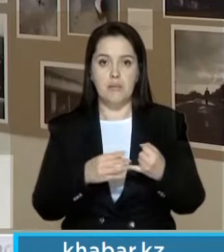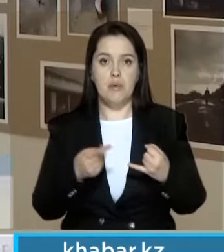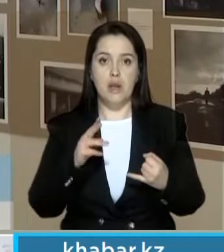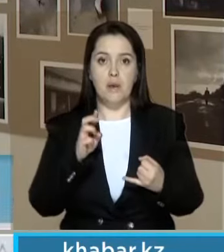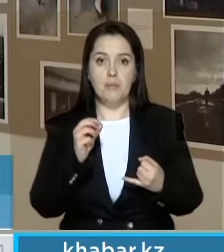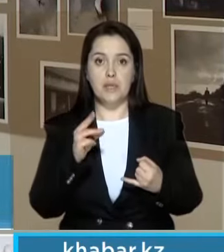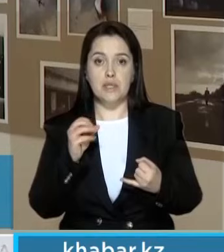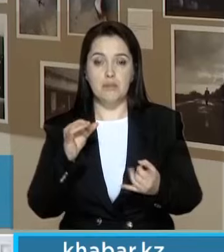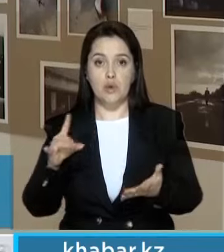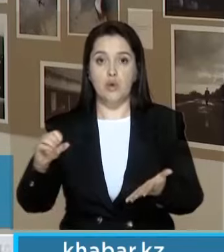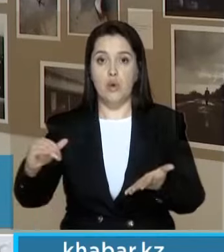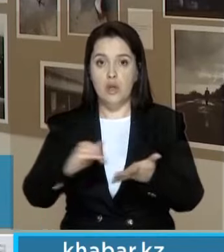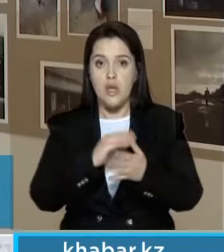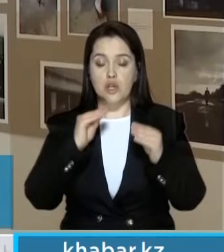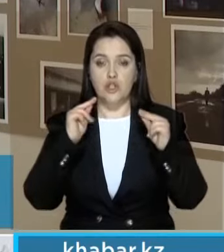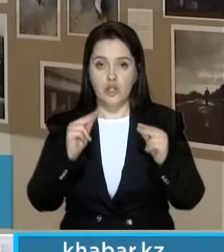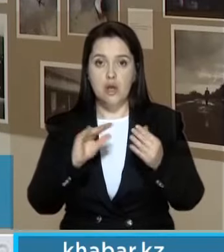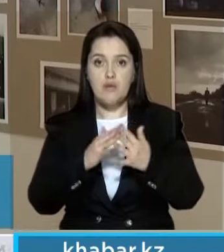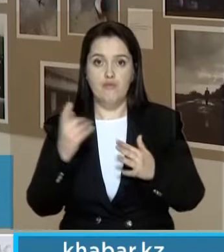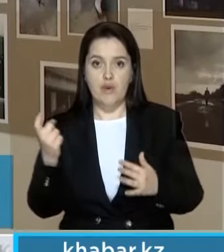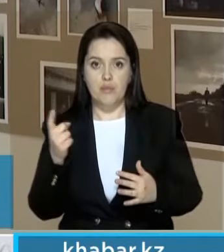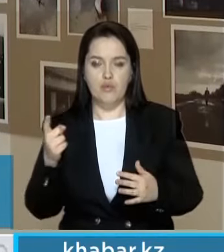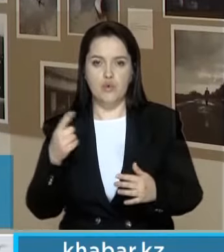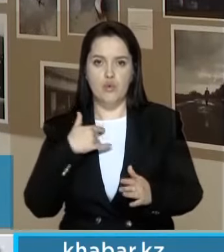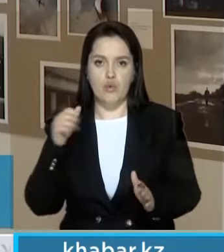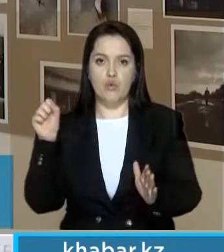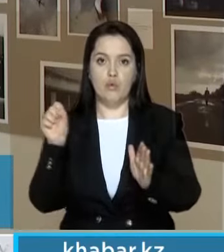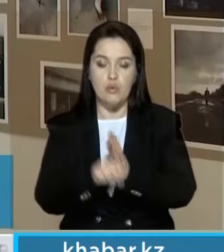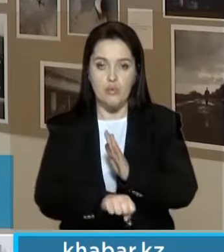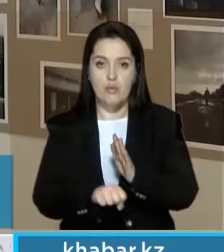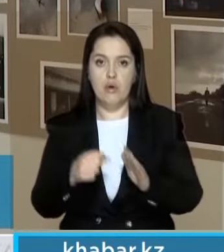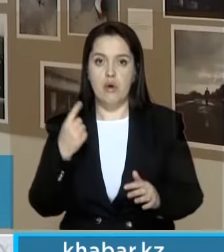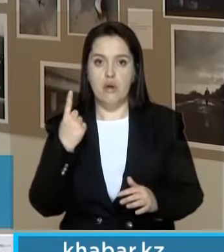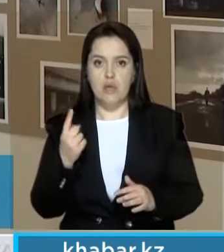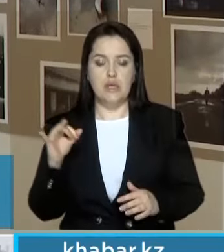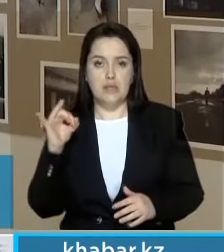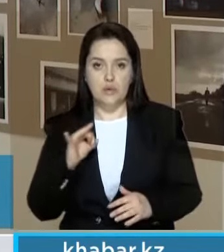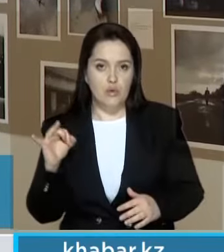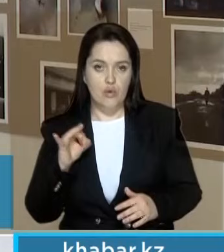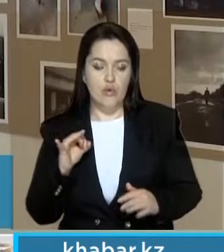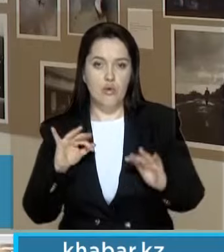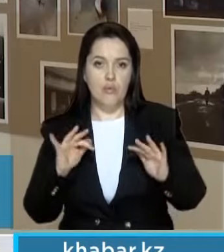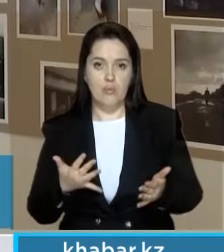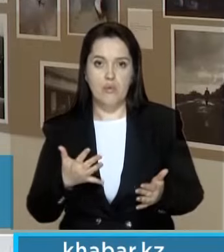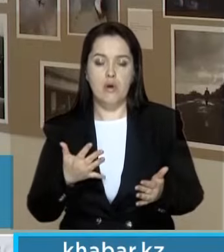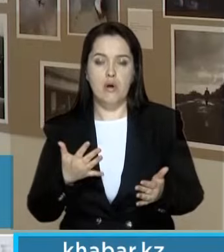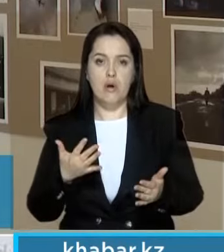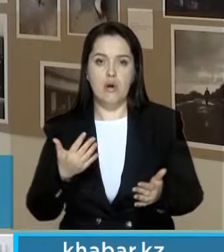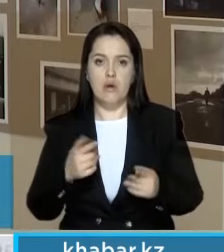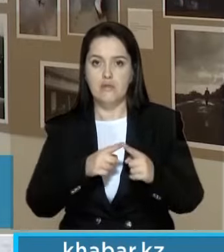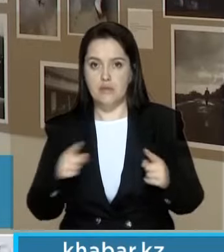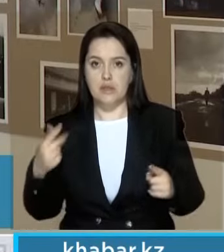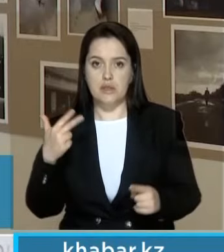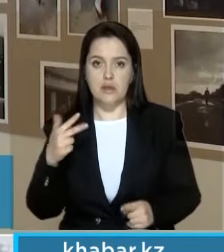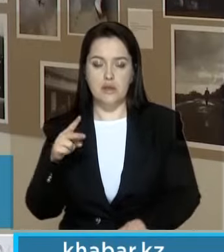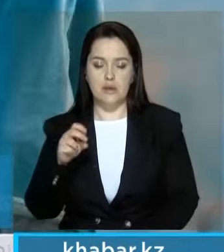Но получив отказ от честного фермера, он решается устранить его физически. Это одна из многих историй, которые происходили в нашем обществе в течение